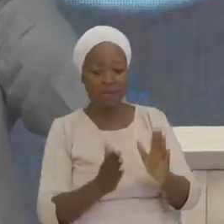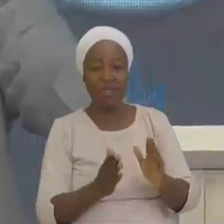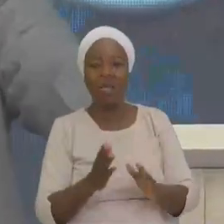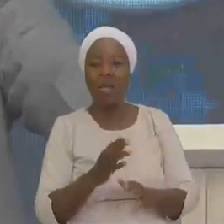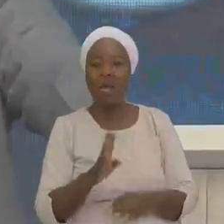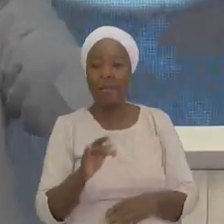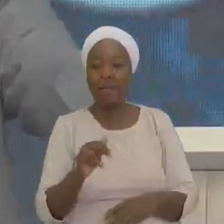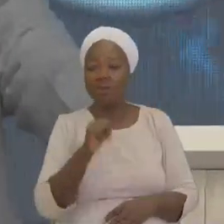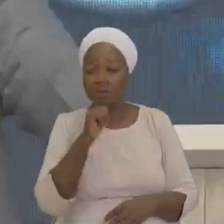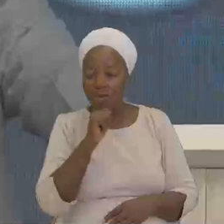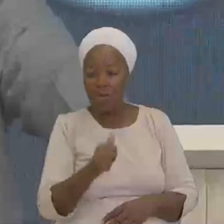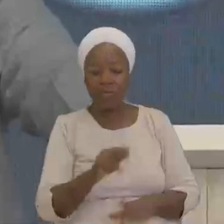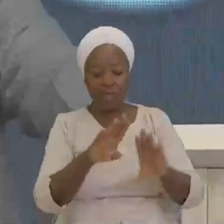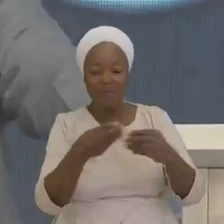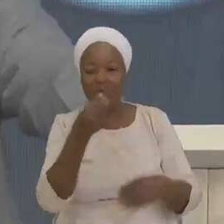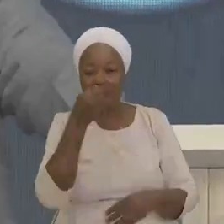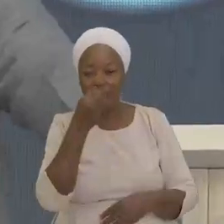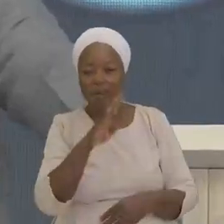Mais,